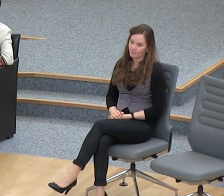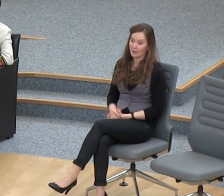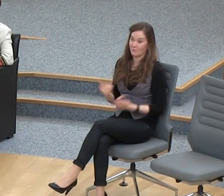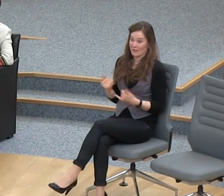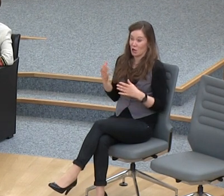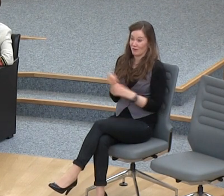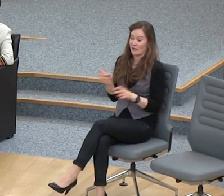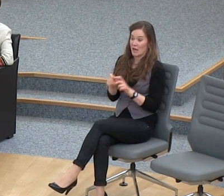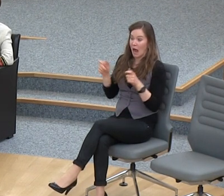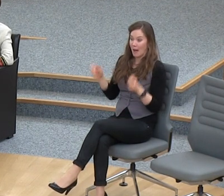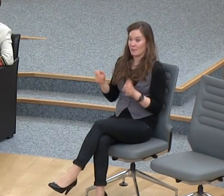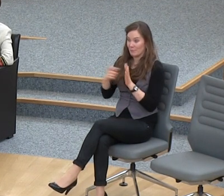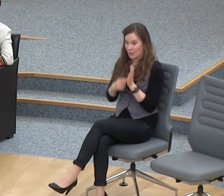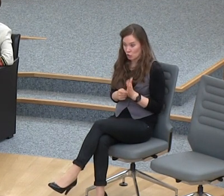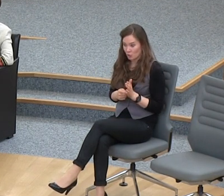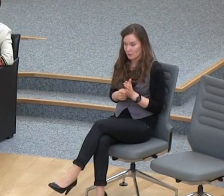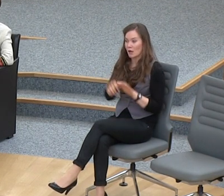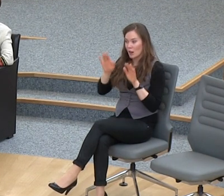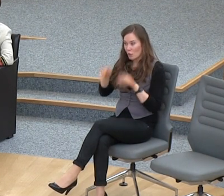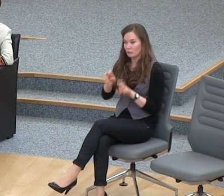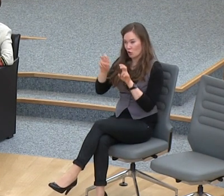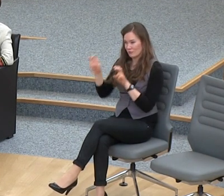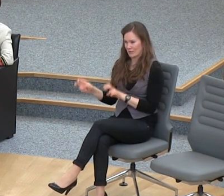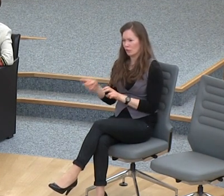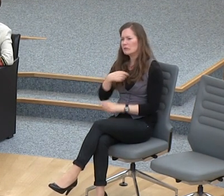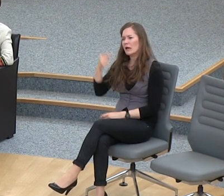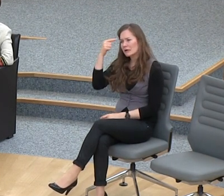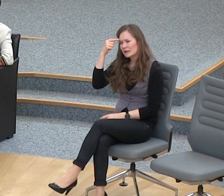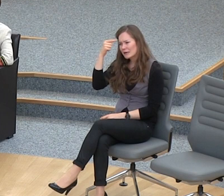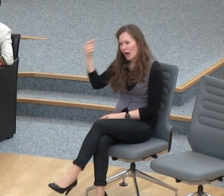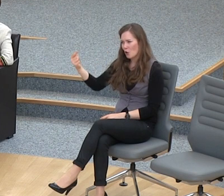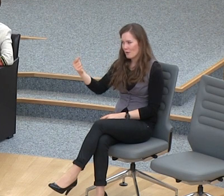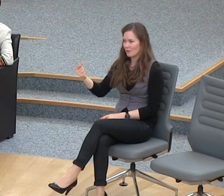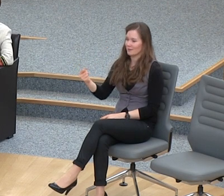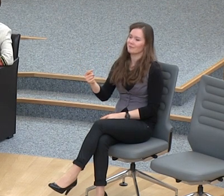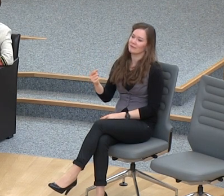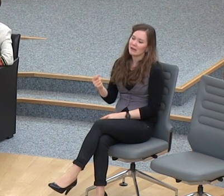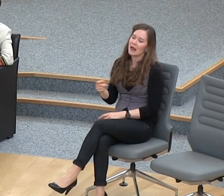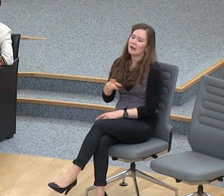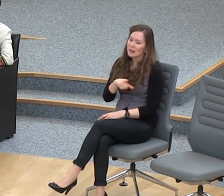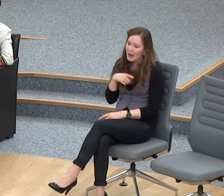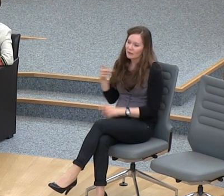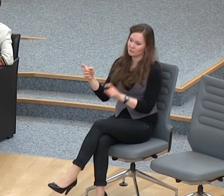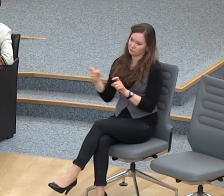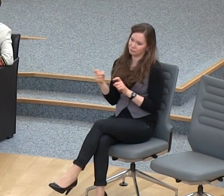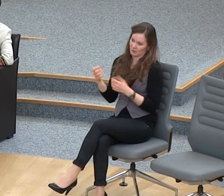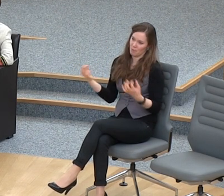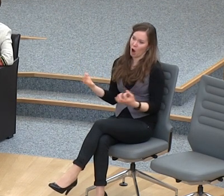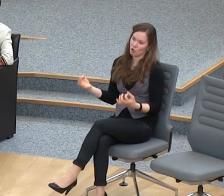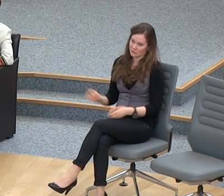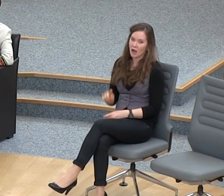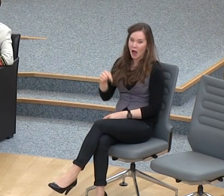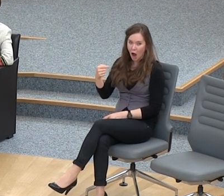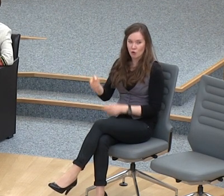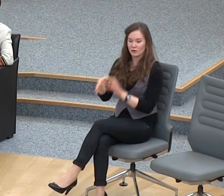diese Rahmenbedingungen dann konkret umsetzen, ich denke, da wird es noch eine lange Diskussion geben, vor allen Dingen